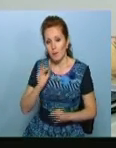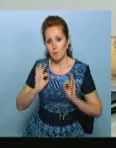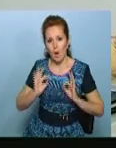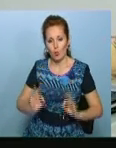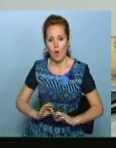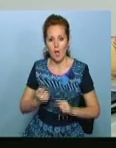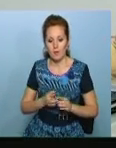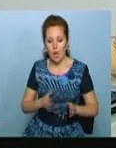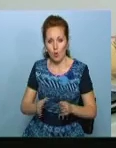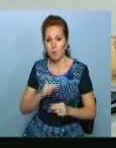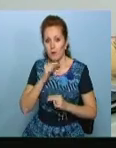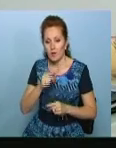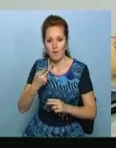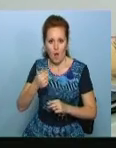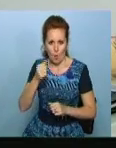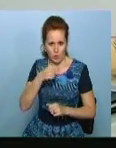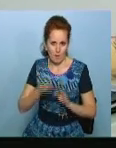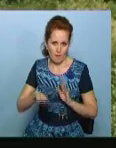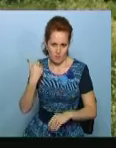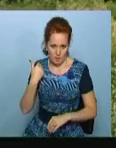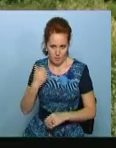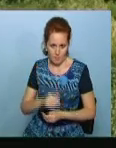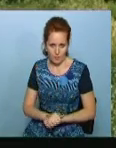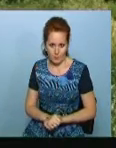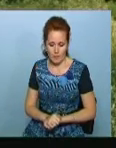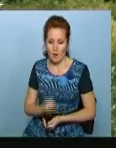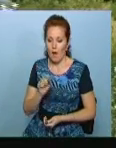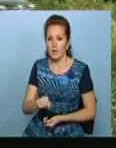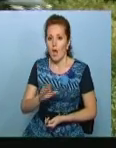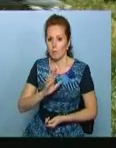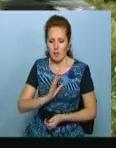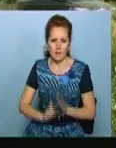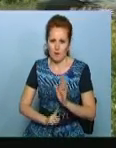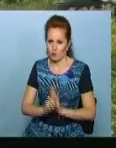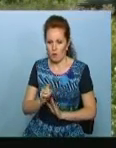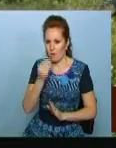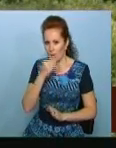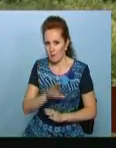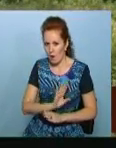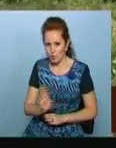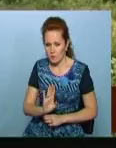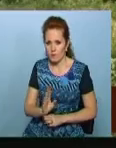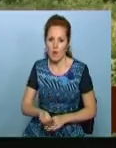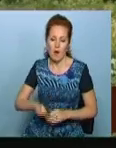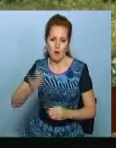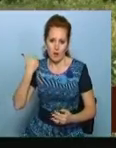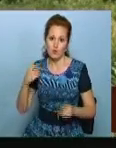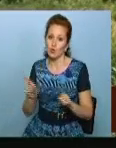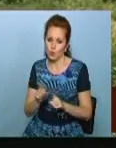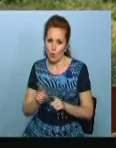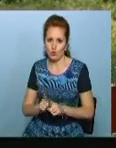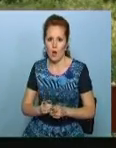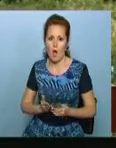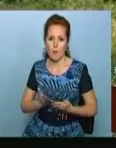дорога привлекла еще 2 года назад. Она была изначально некачественная такая, то есть ранее мы тоже обращались с иском